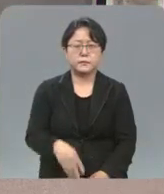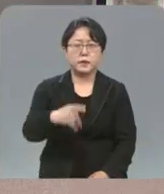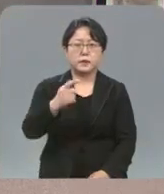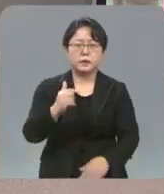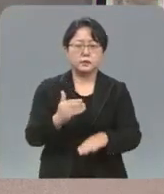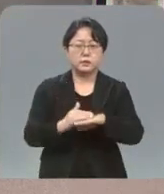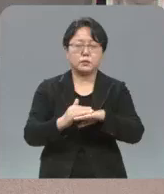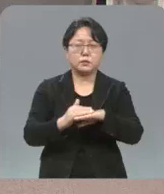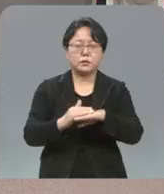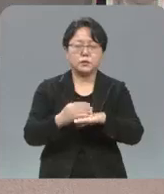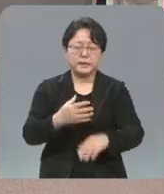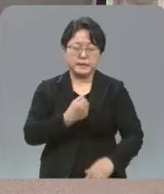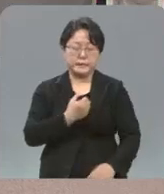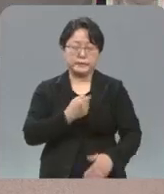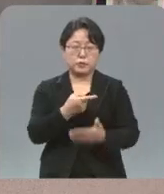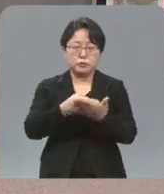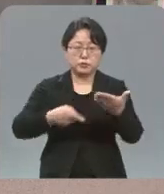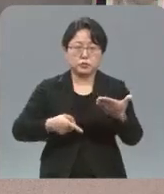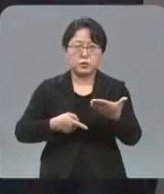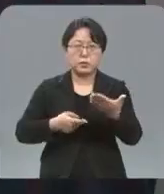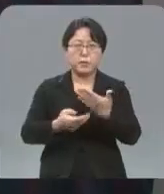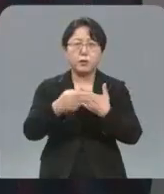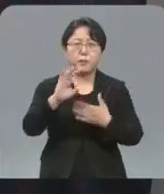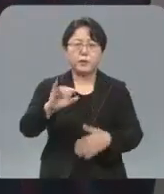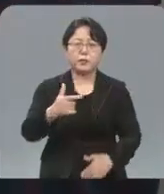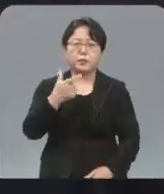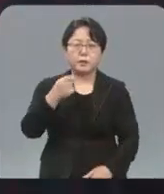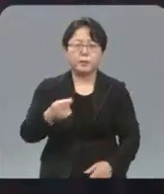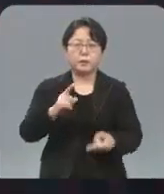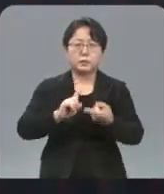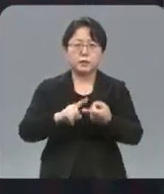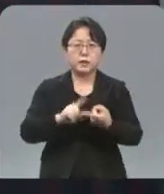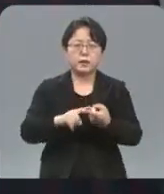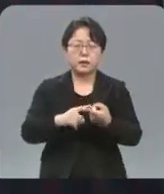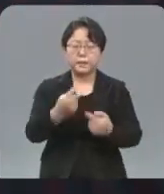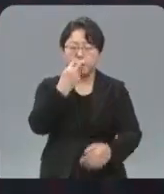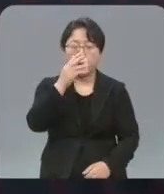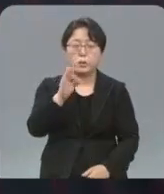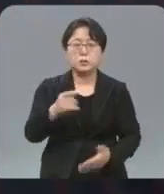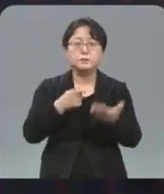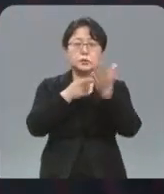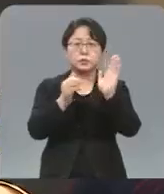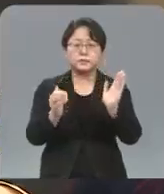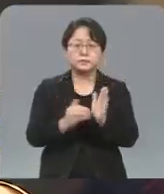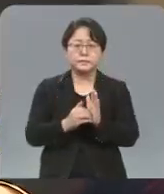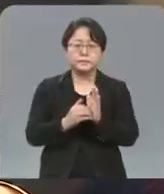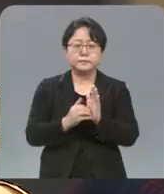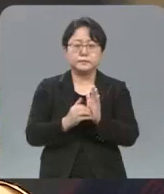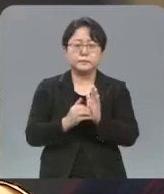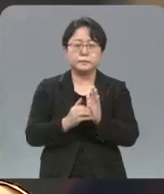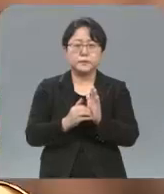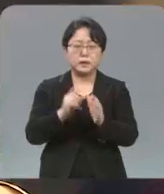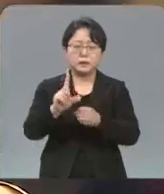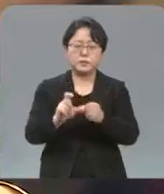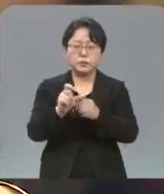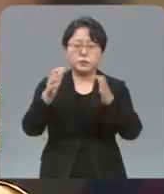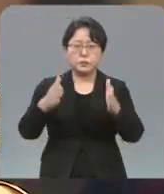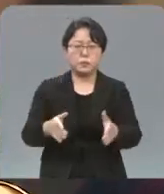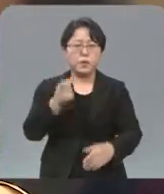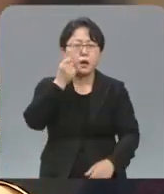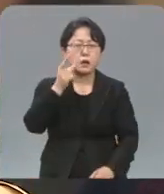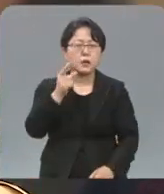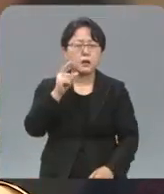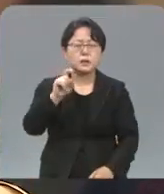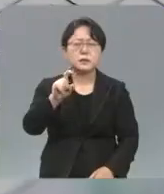송상섭 씨는 최근 심장 수술을 받고 의료비 600여만 원에 대한 실손 보험금을 청구했습니다. 15년 동안 매달